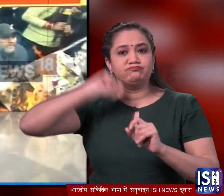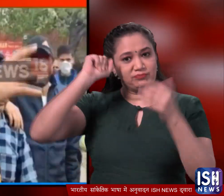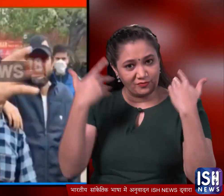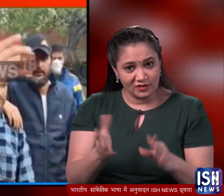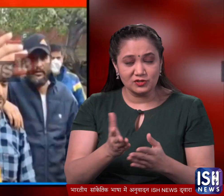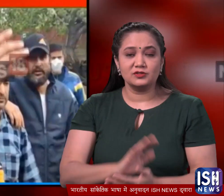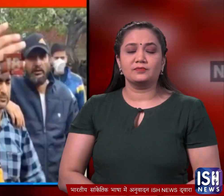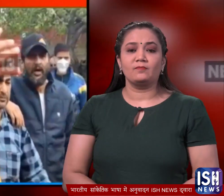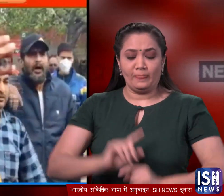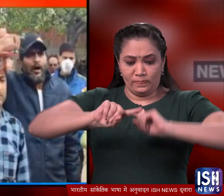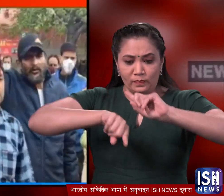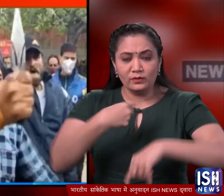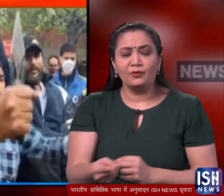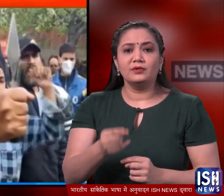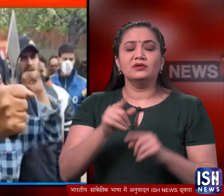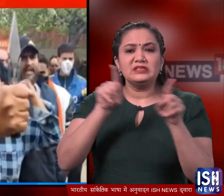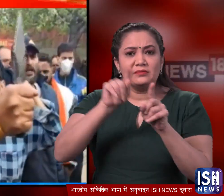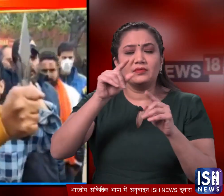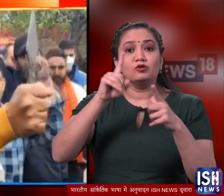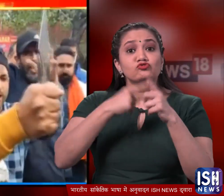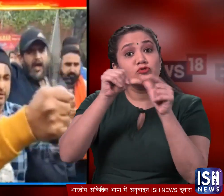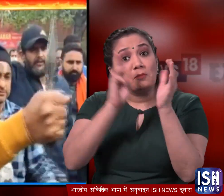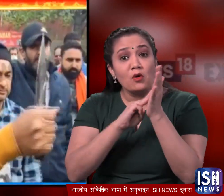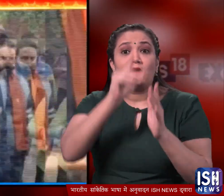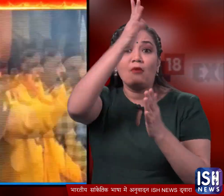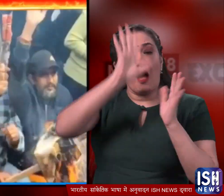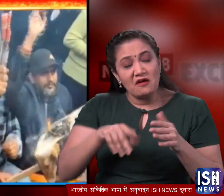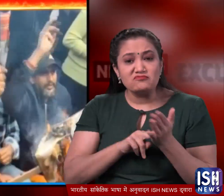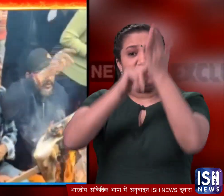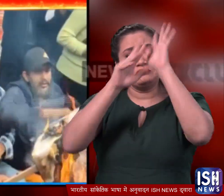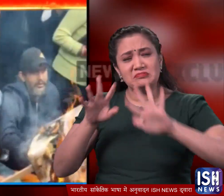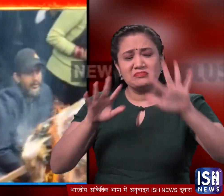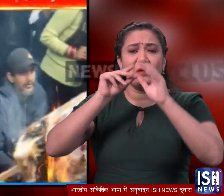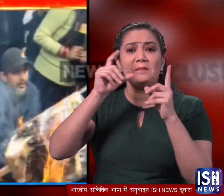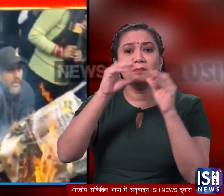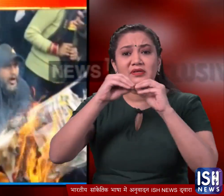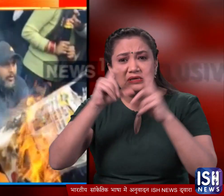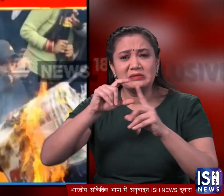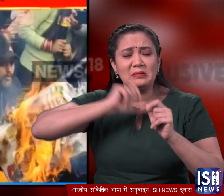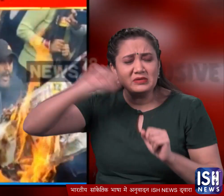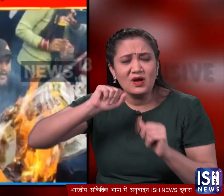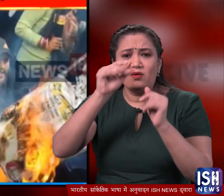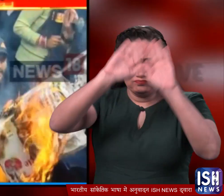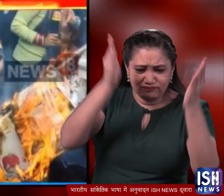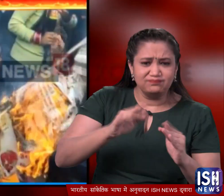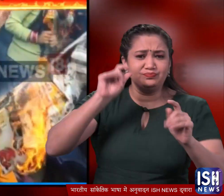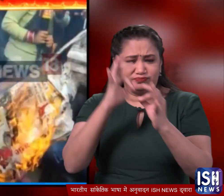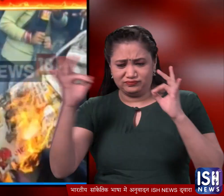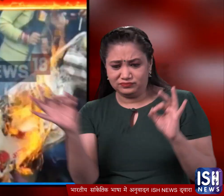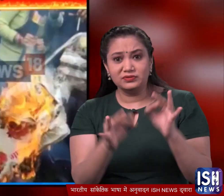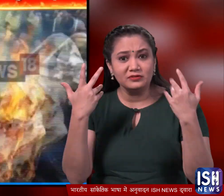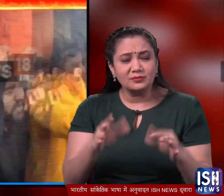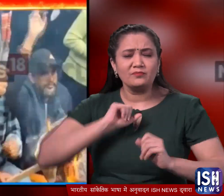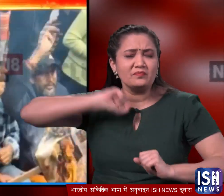था और अगले दिन प्रदर्शन की आग जम्मू तक पहुंच गई। वहां बजरंग दल के कार्यकर्ताओं ने गुस्से में पुतला फूंका और